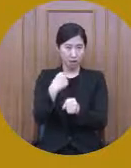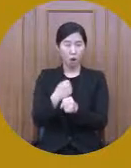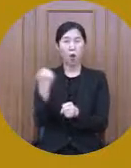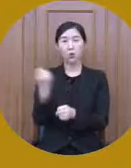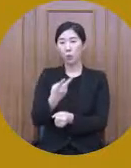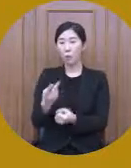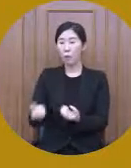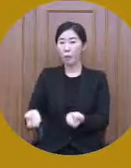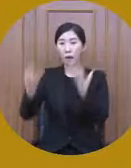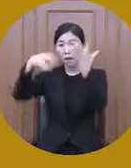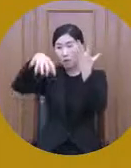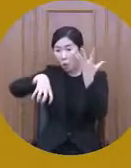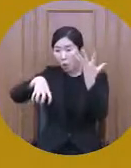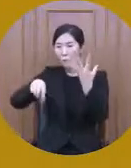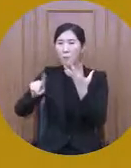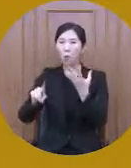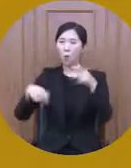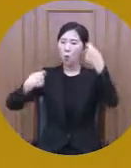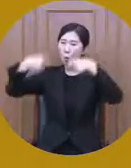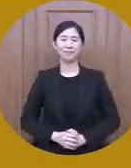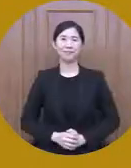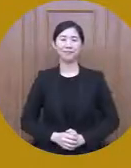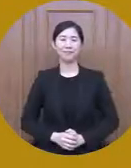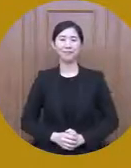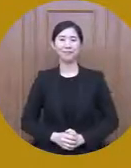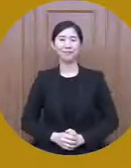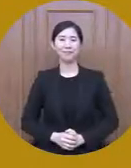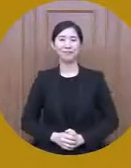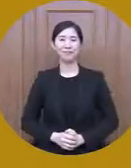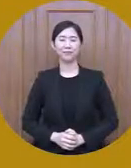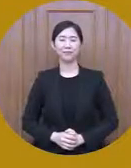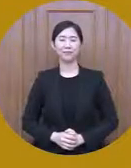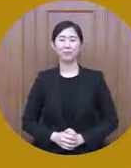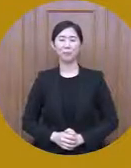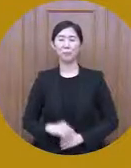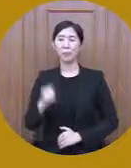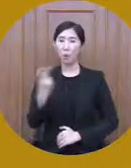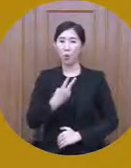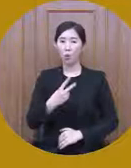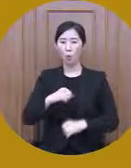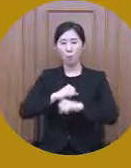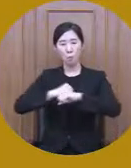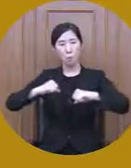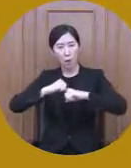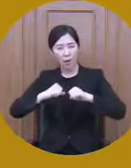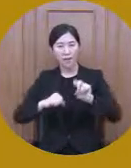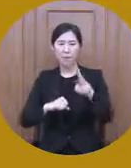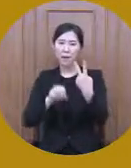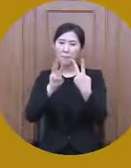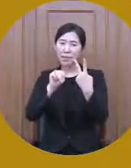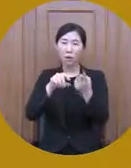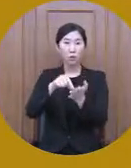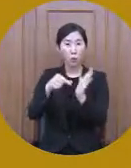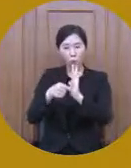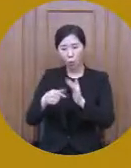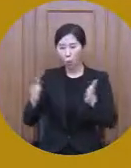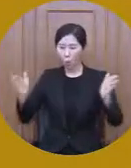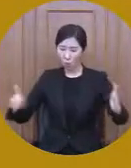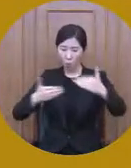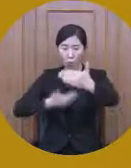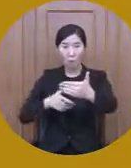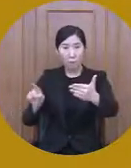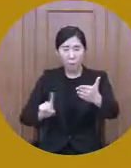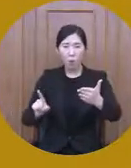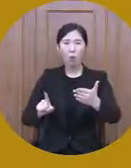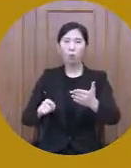공간에서 공연도 즐길 수 있도록 하겠습니다. 200m의 데크 공간에서 지역 농산물을 사고 팔거나 노천